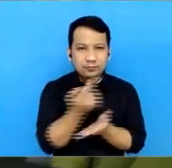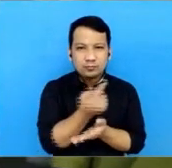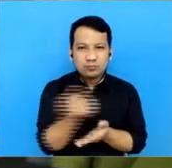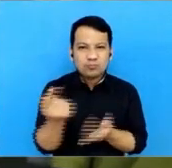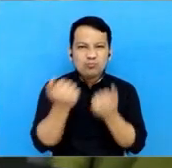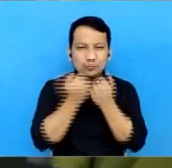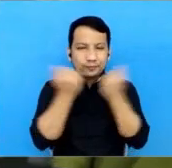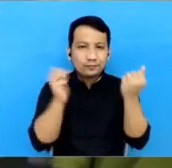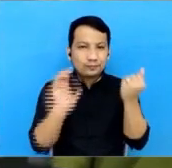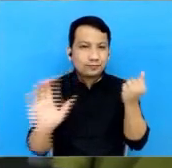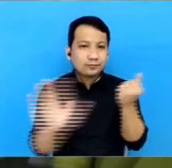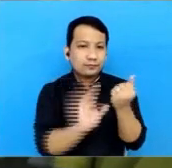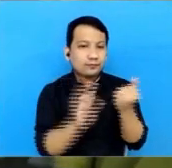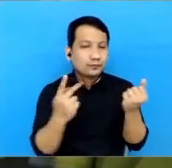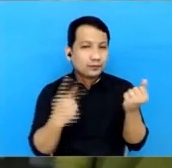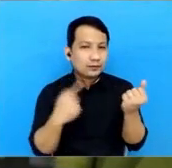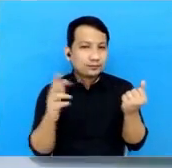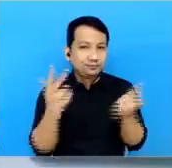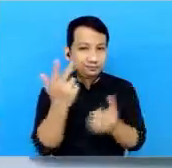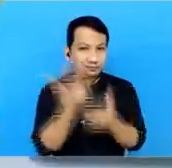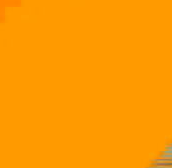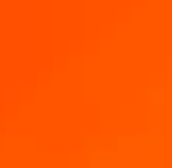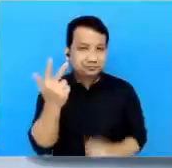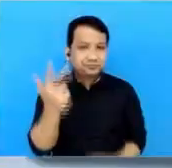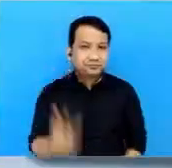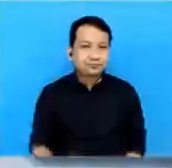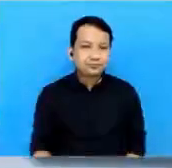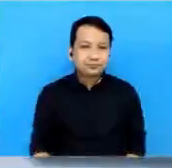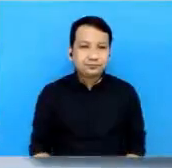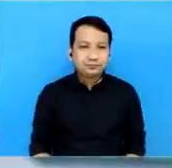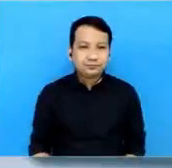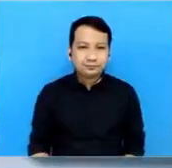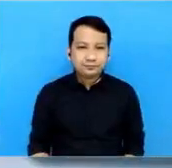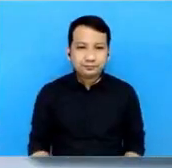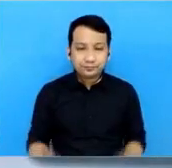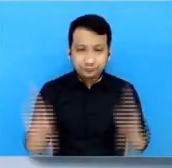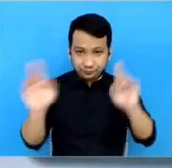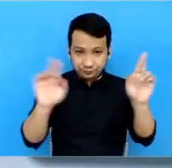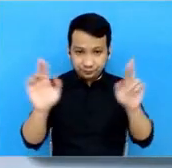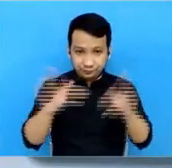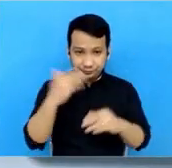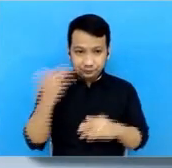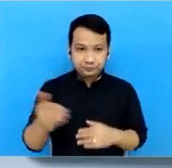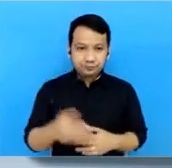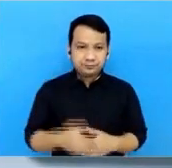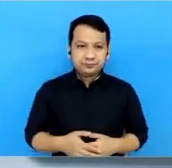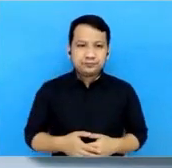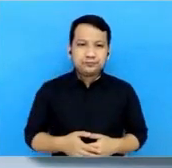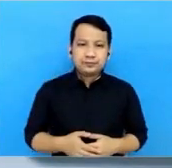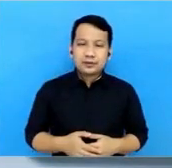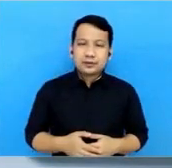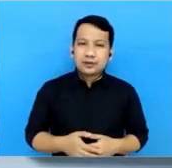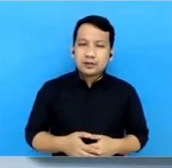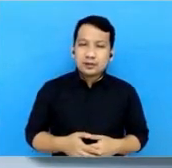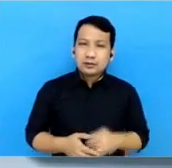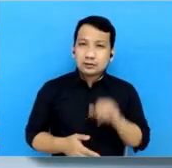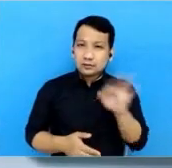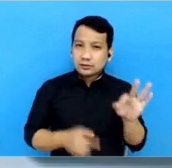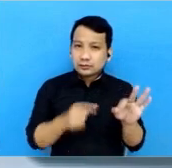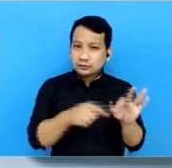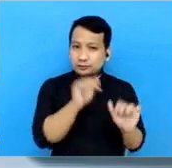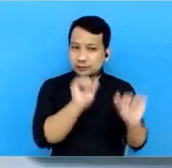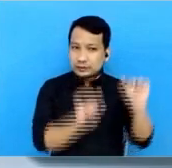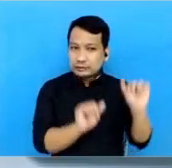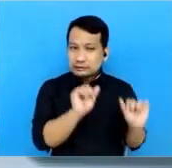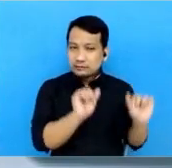ng kandidatura ang tatlo. Ready naman akong tumakbo. Ready akong tumakbo kung sa assessment